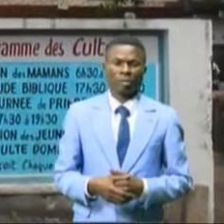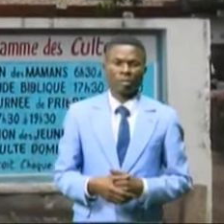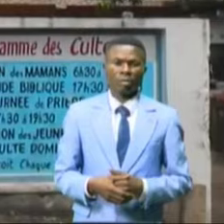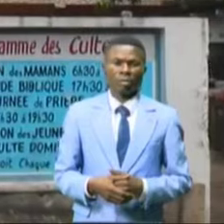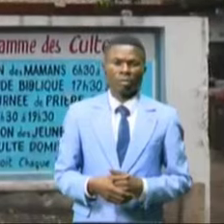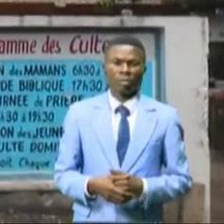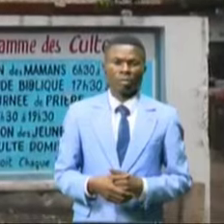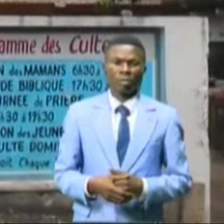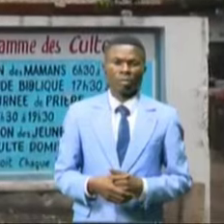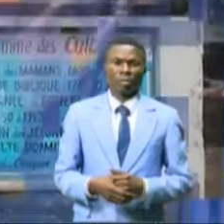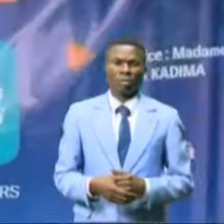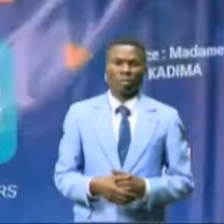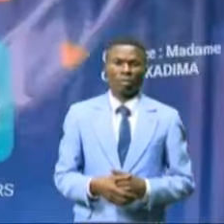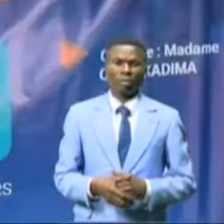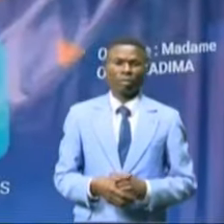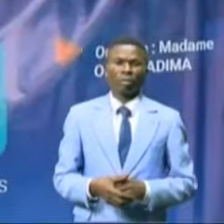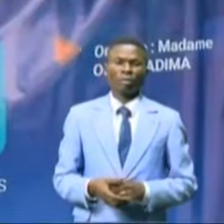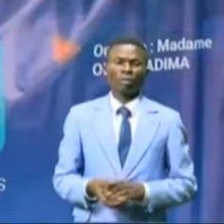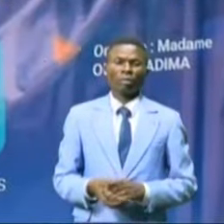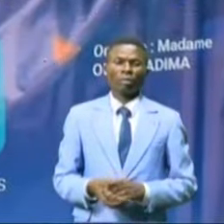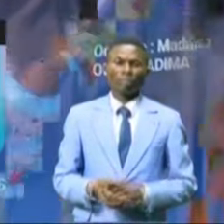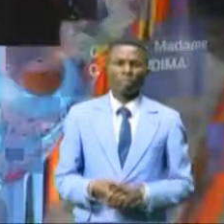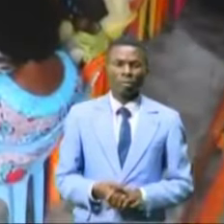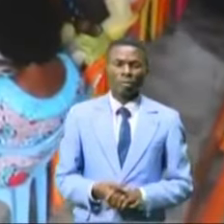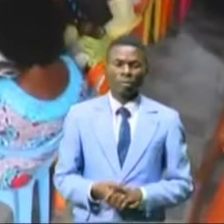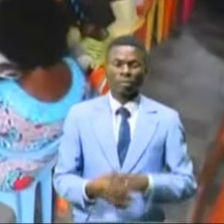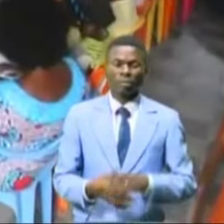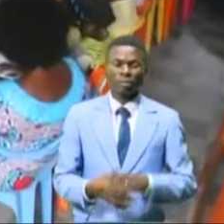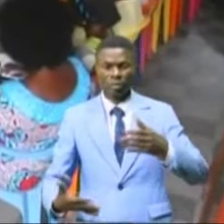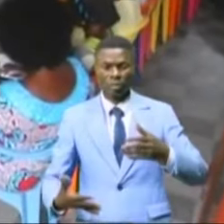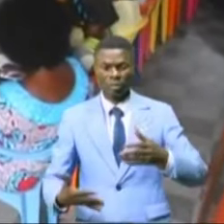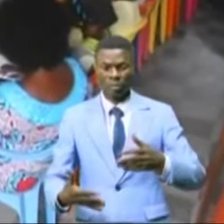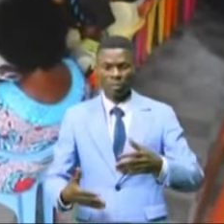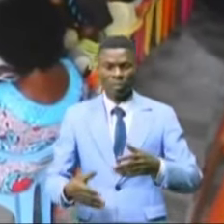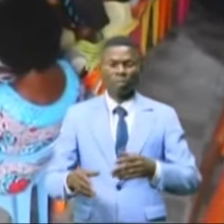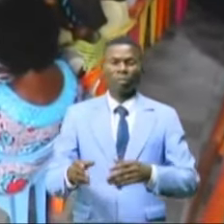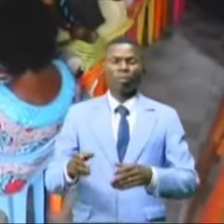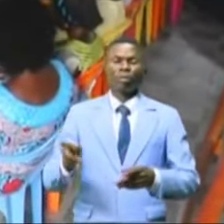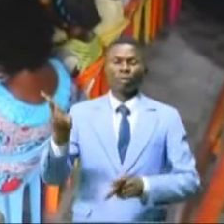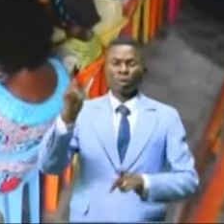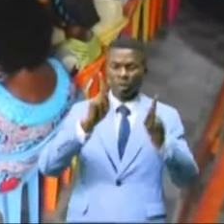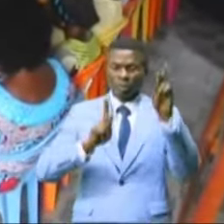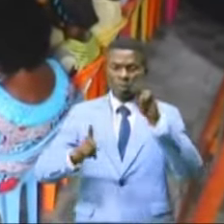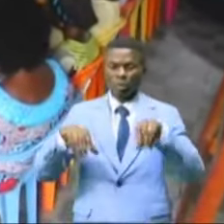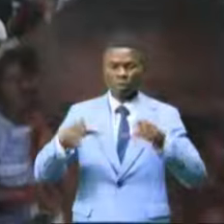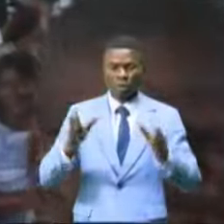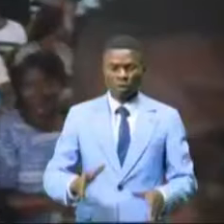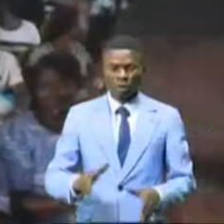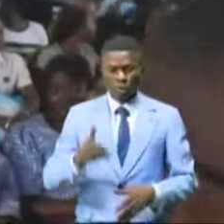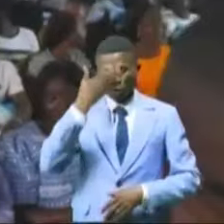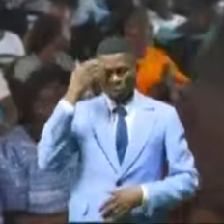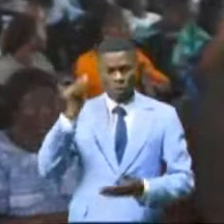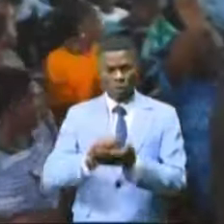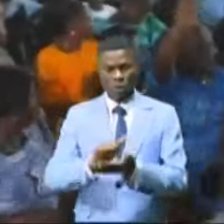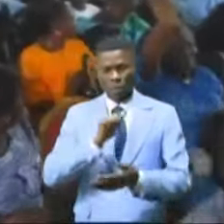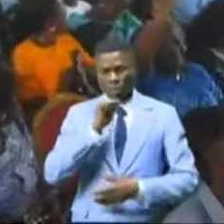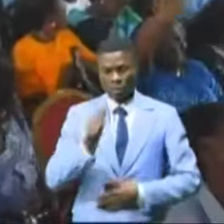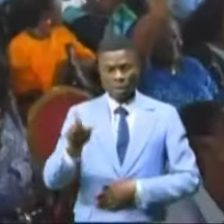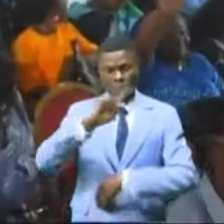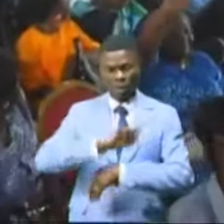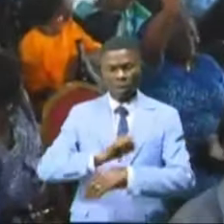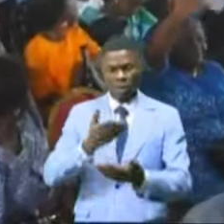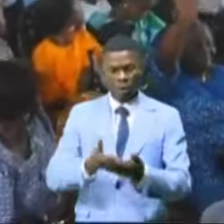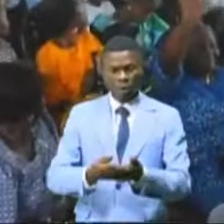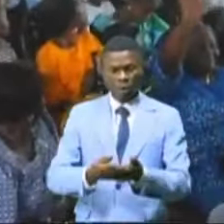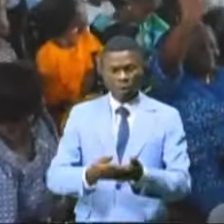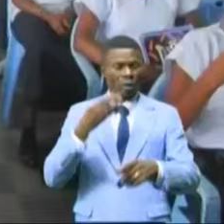Pour toutes les femmes dans leurs veines coulent son patriotisme, elles ne peuvent rester indifférentes face à cette journée